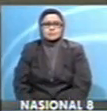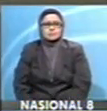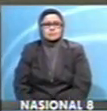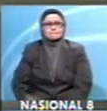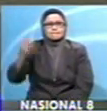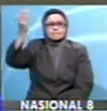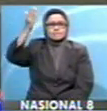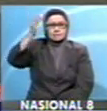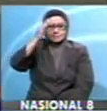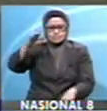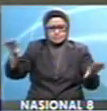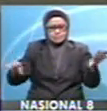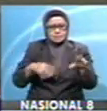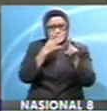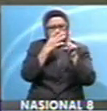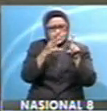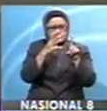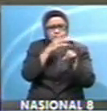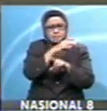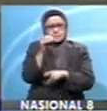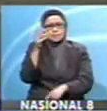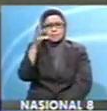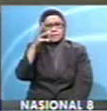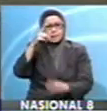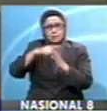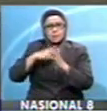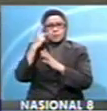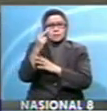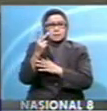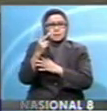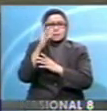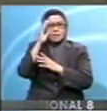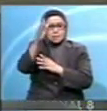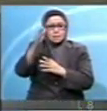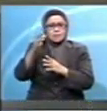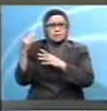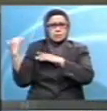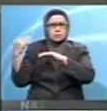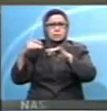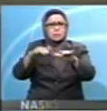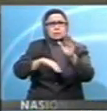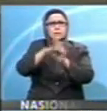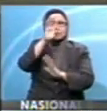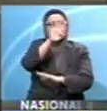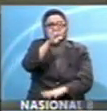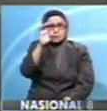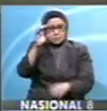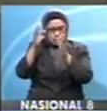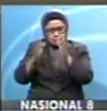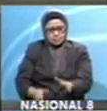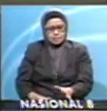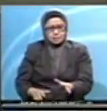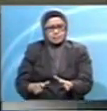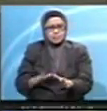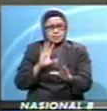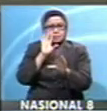pada 14 hingga 16 Februari yang akan menghimpulkan lebih 400 orang mereka yang